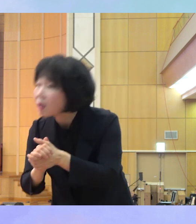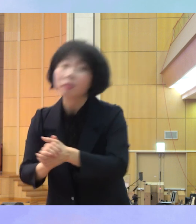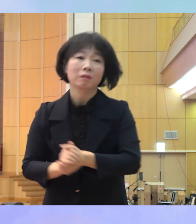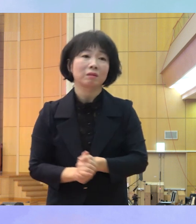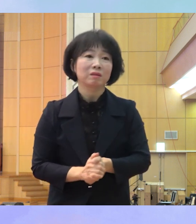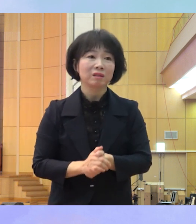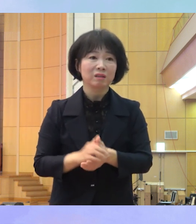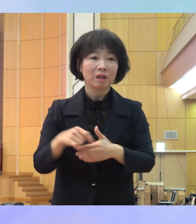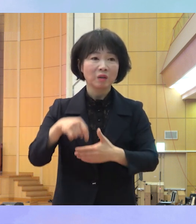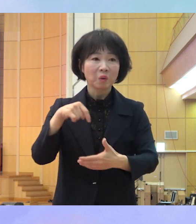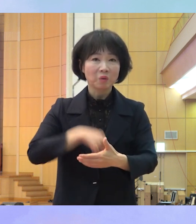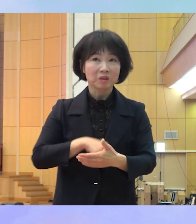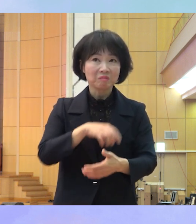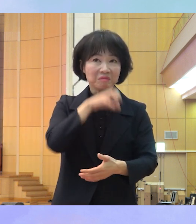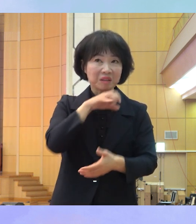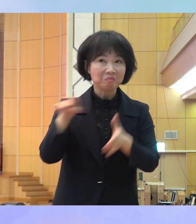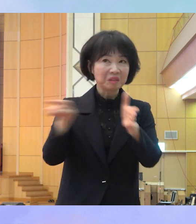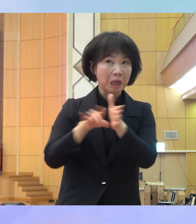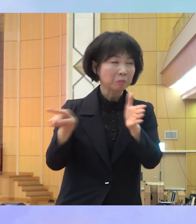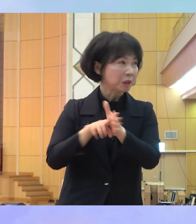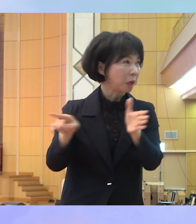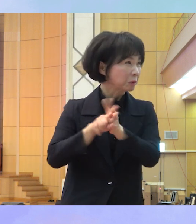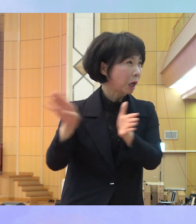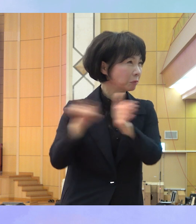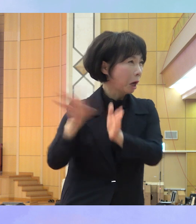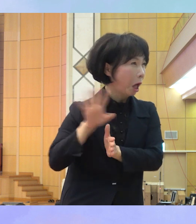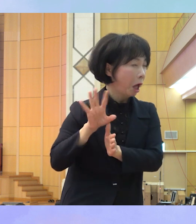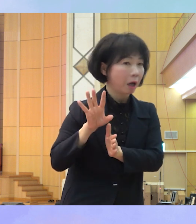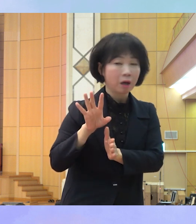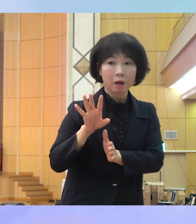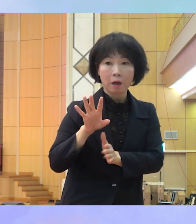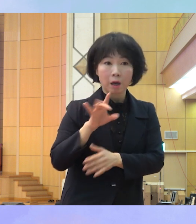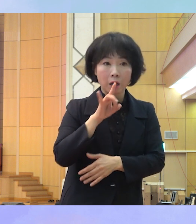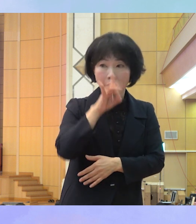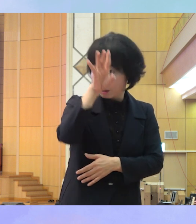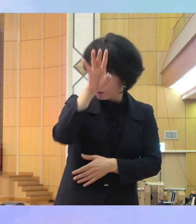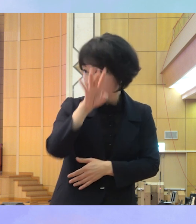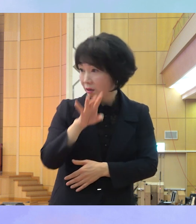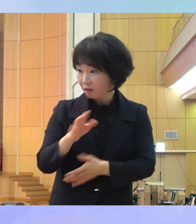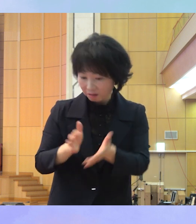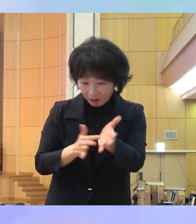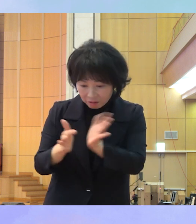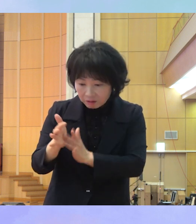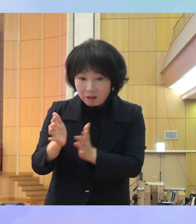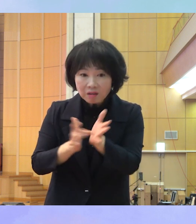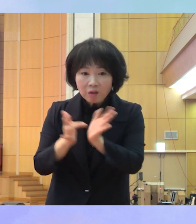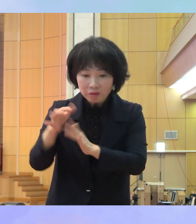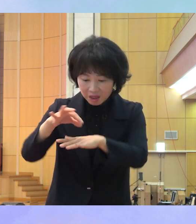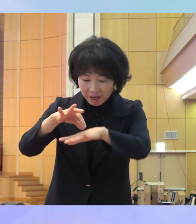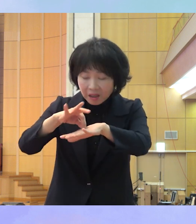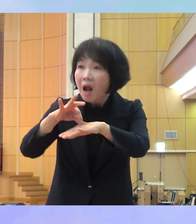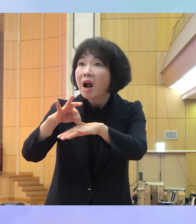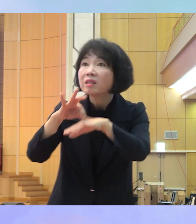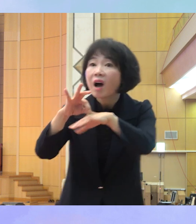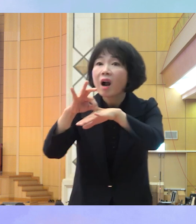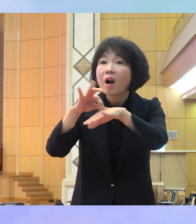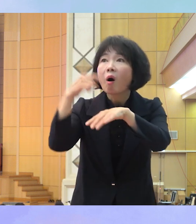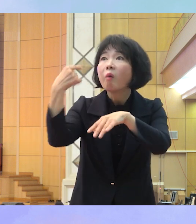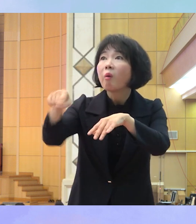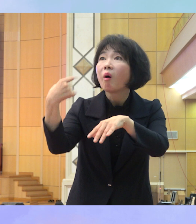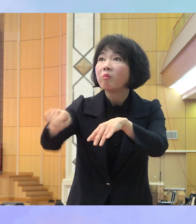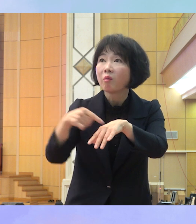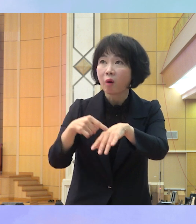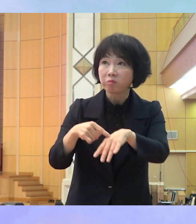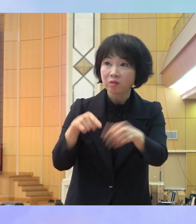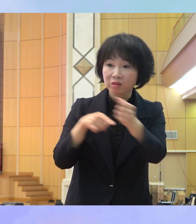정도인가 그렇지 못한가, 그걸 살피고, 도저히 예수님의 살이라고, 도저히 예수님의 피라고